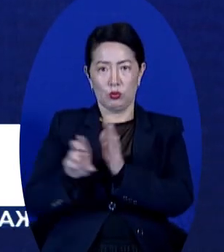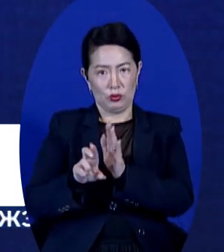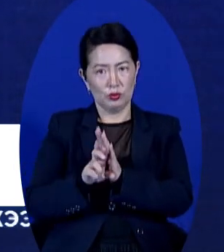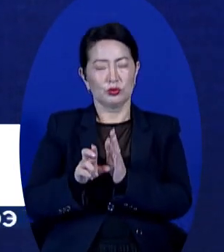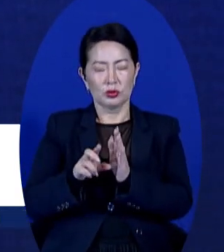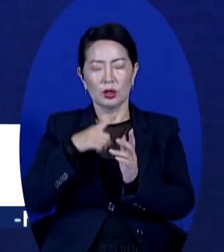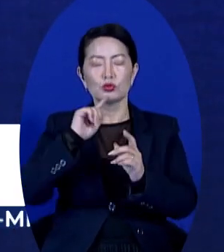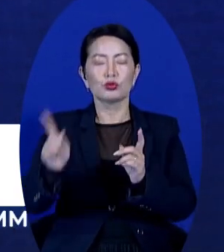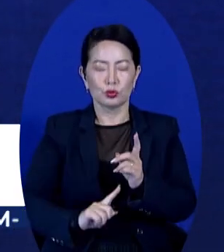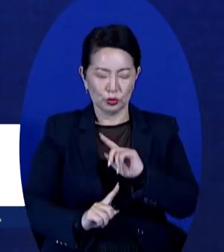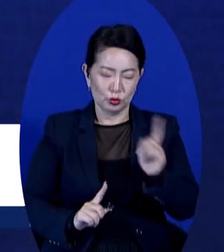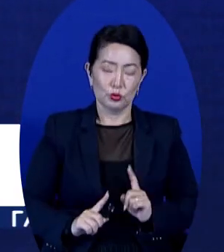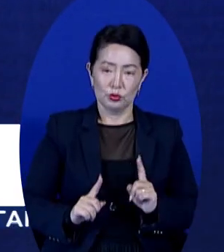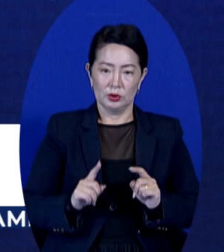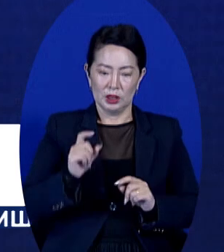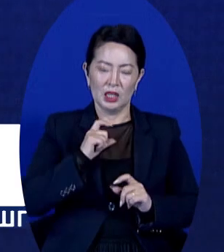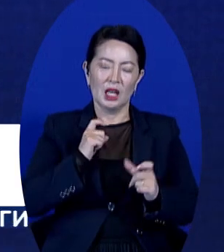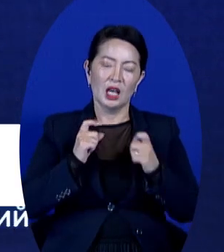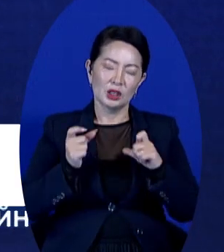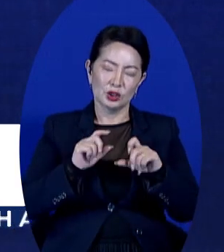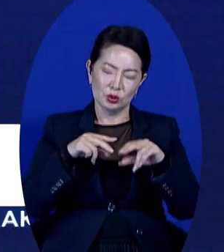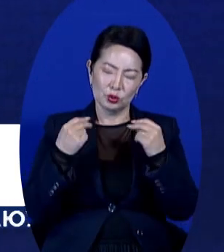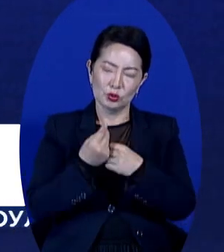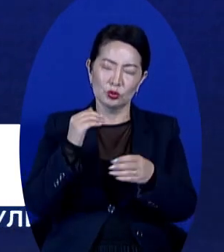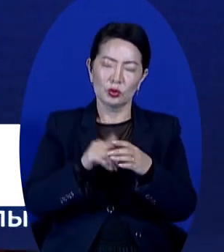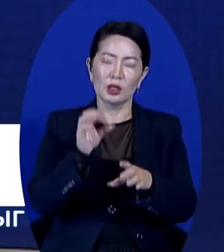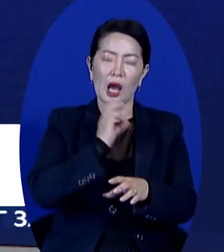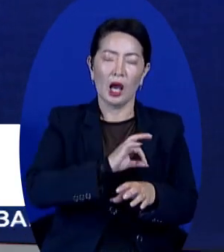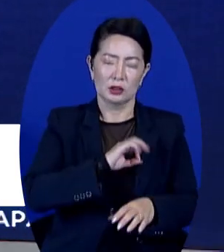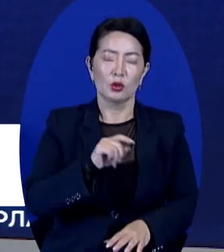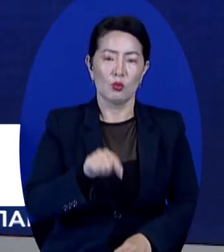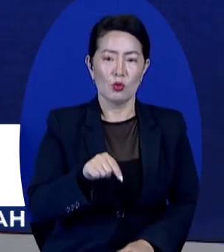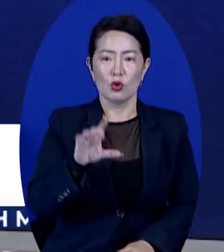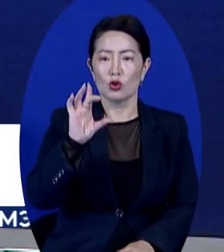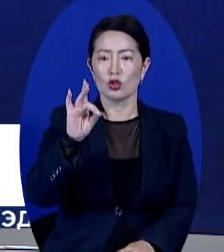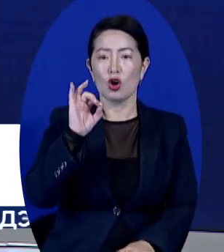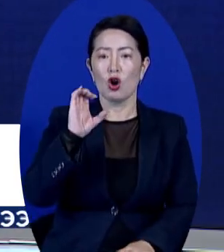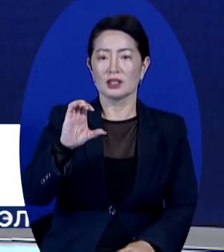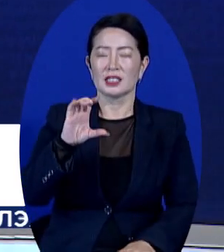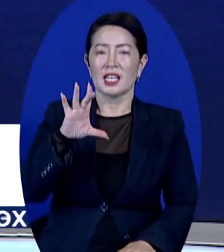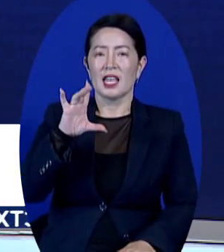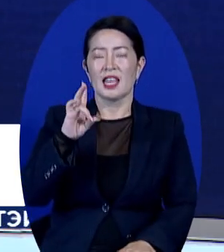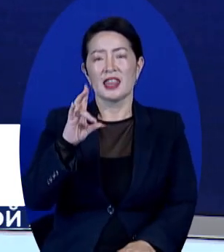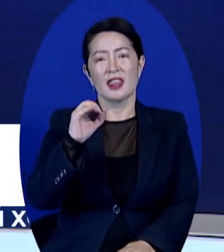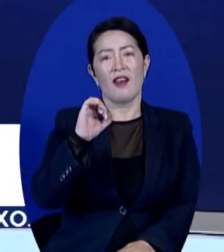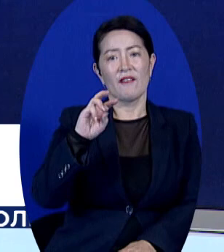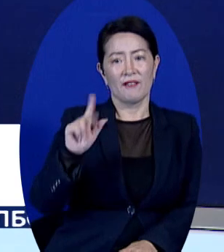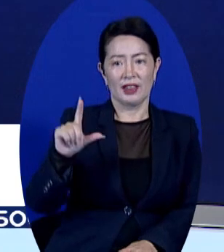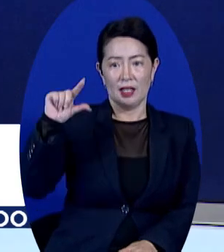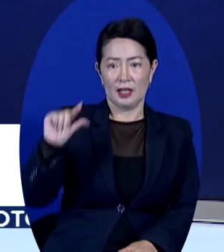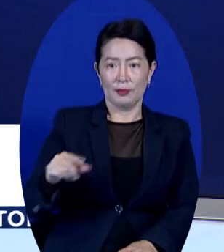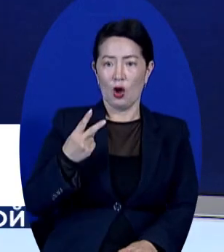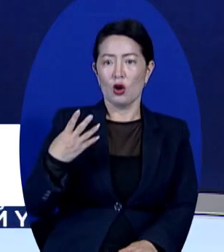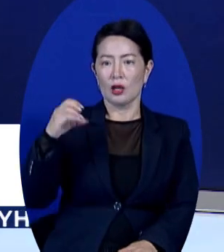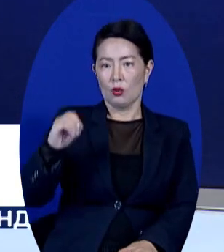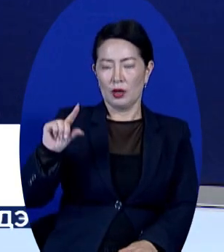эдийн засгийн чуулганд оролцож буй бас нэг ач холбогдол гэж үзэж болохоор байна. Роснефт компанитай манай улс АИ-92 шатхууныг 25% хөнгөлөлттэй үнээр